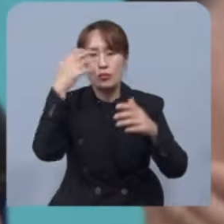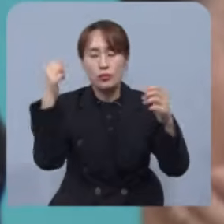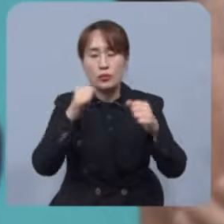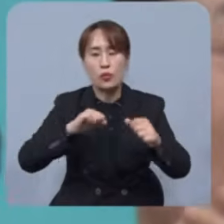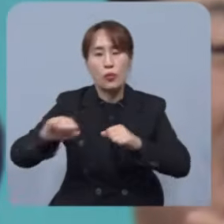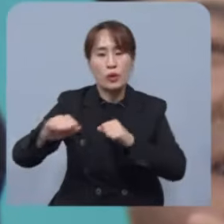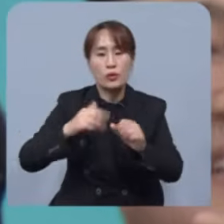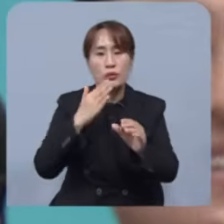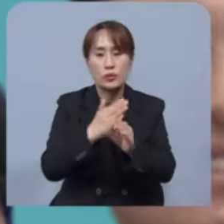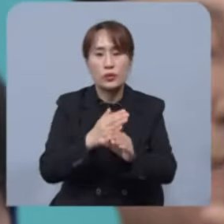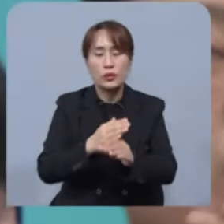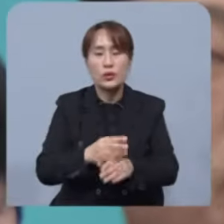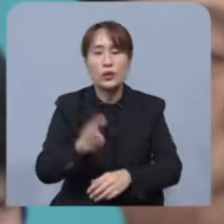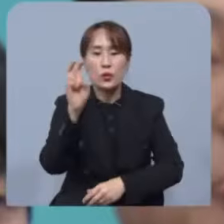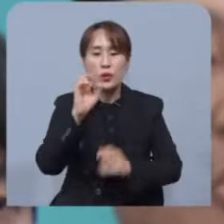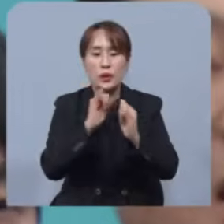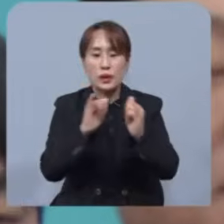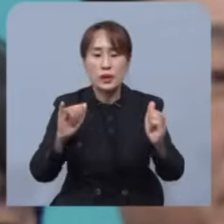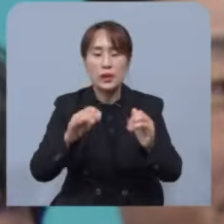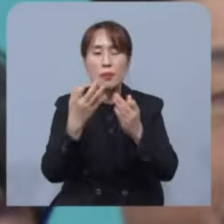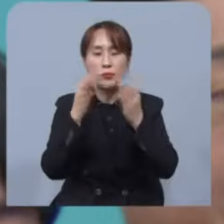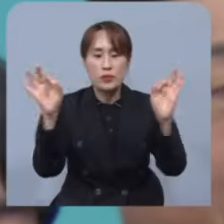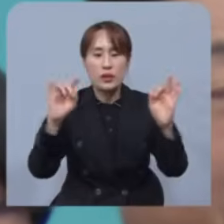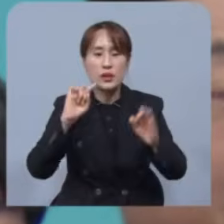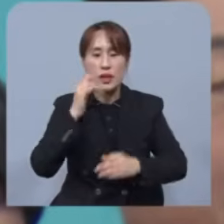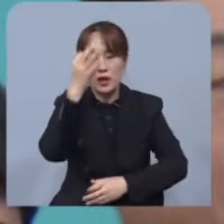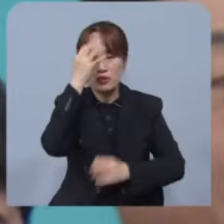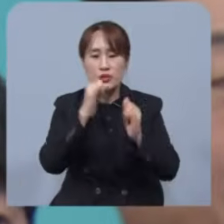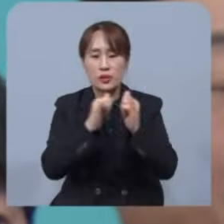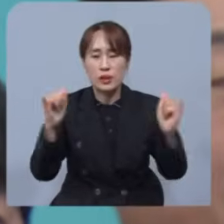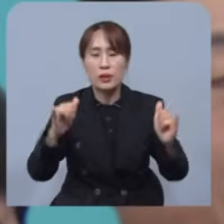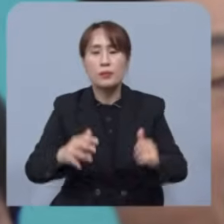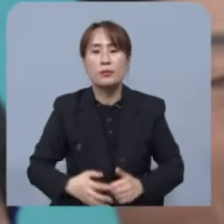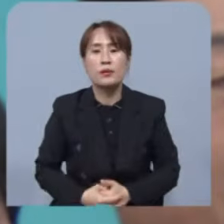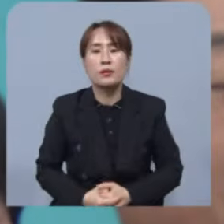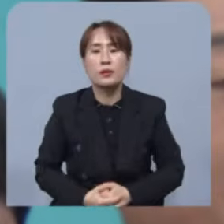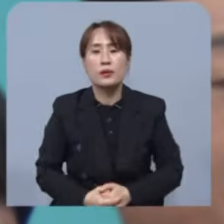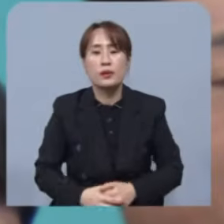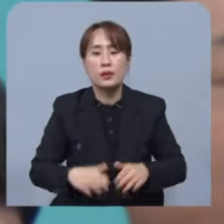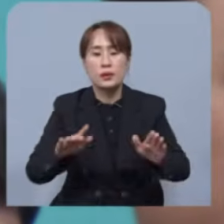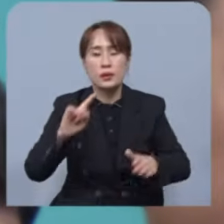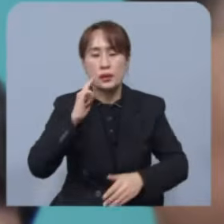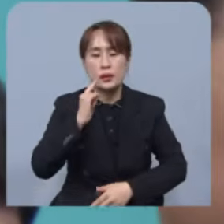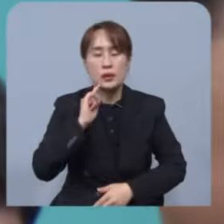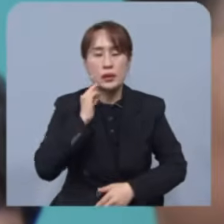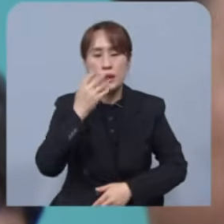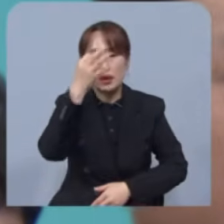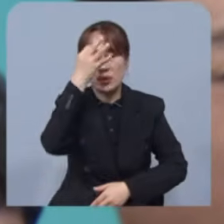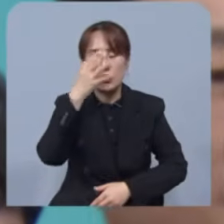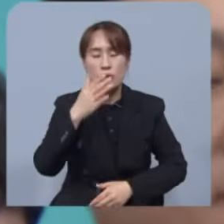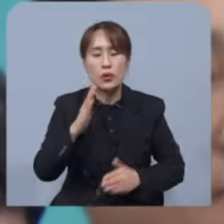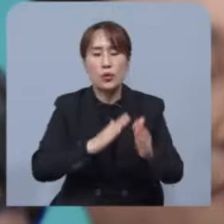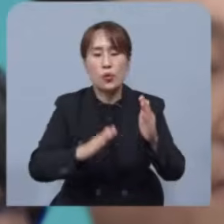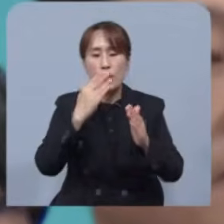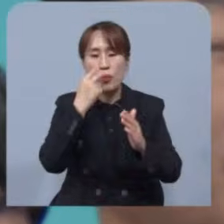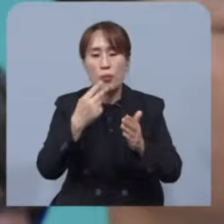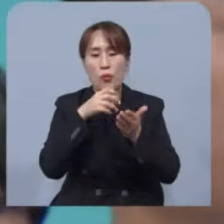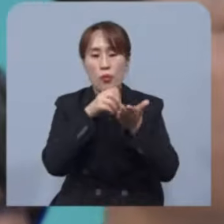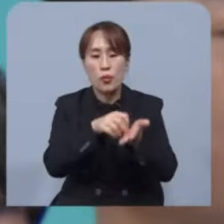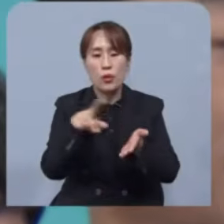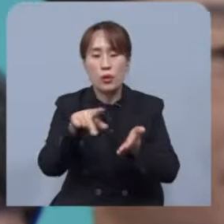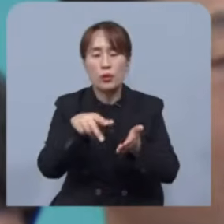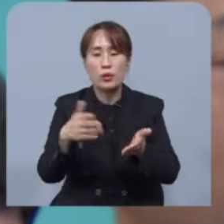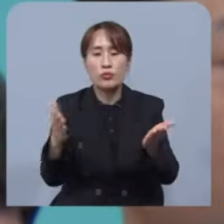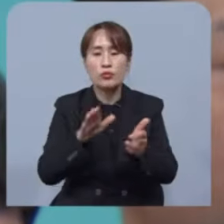충북에서 활동하고 있는 성악가이자 프리랜서 예술인이고요. 현재 예술인 공영보험과 여러 가지